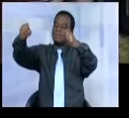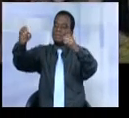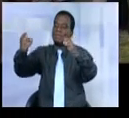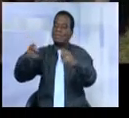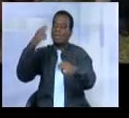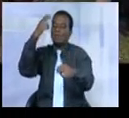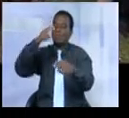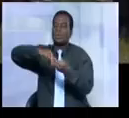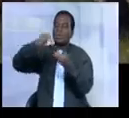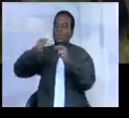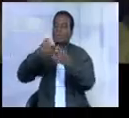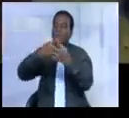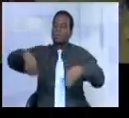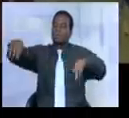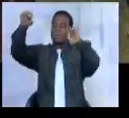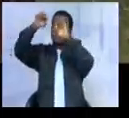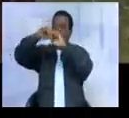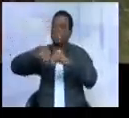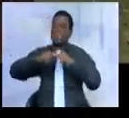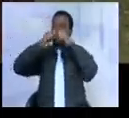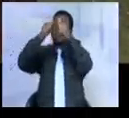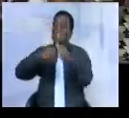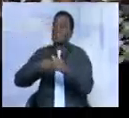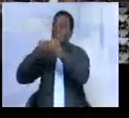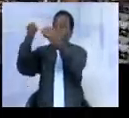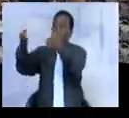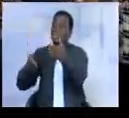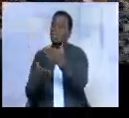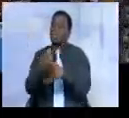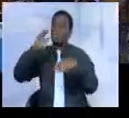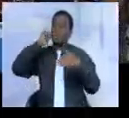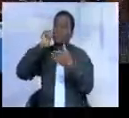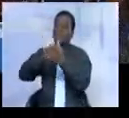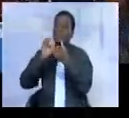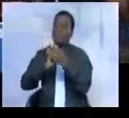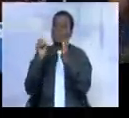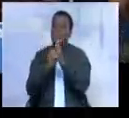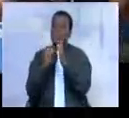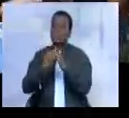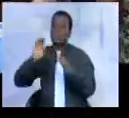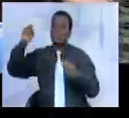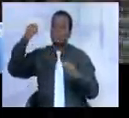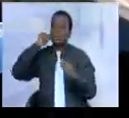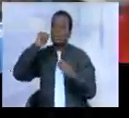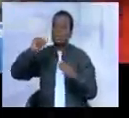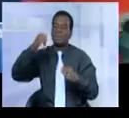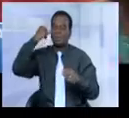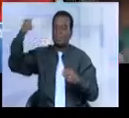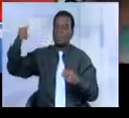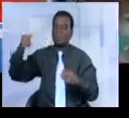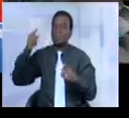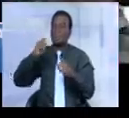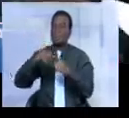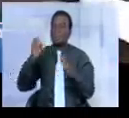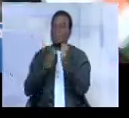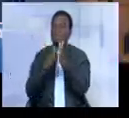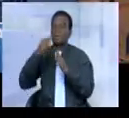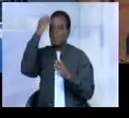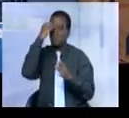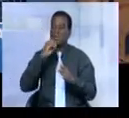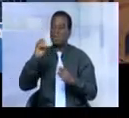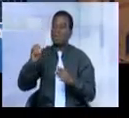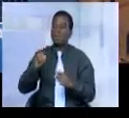Au nombre de l'importante quantité de dons offerts par la première dame de Côte d'Ivoire et la première dame du Japon à l'orphelinat de Bingerville,